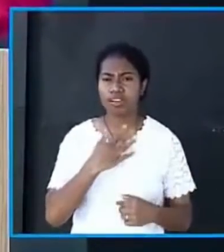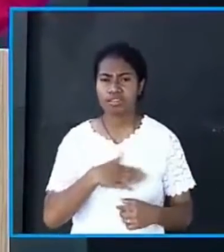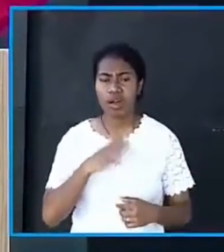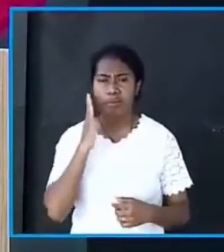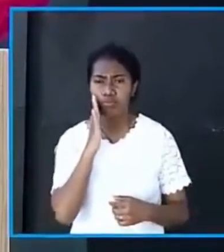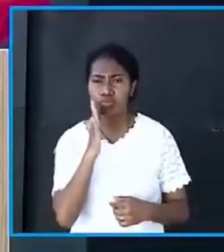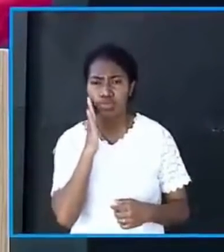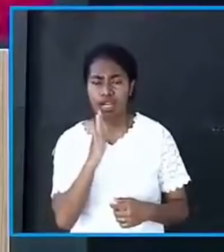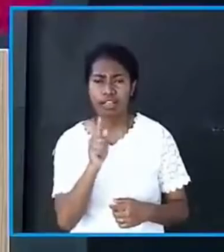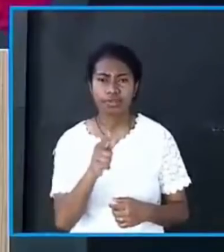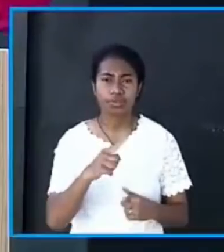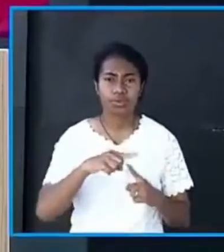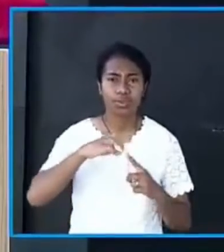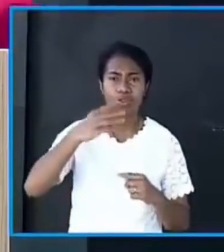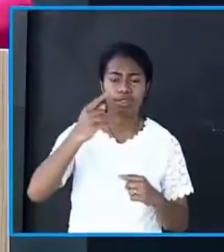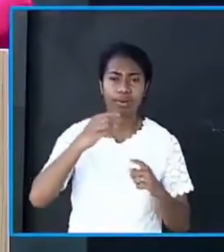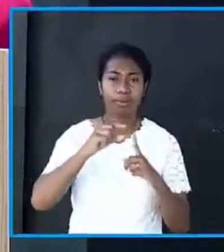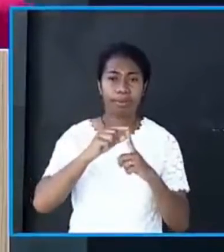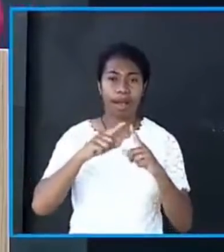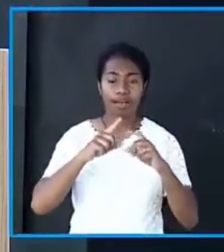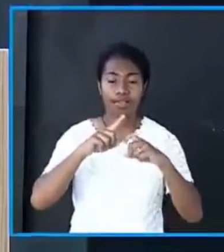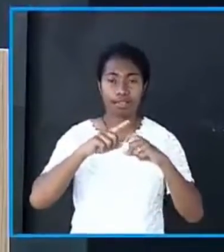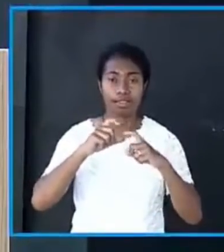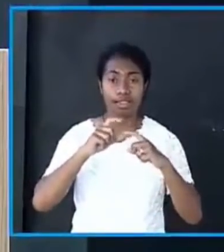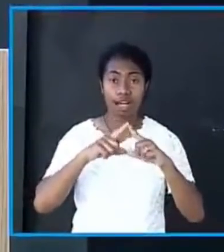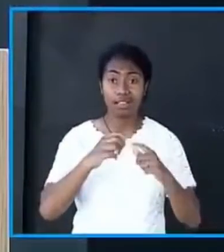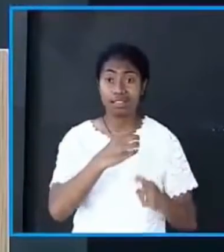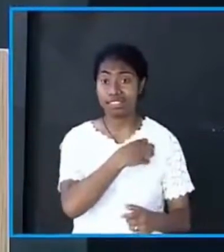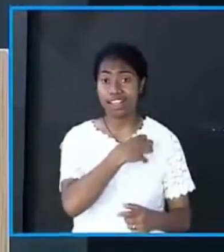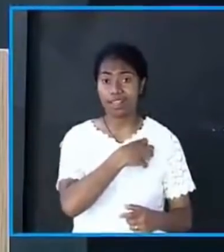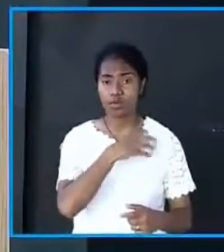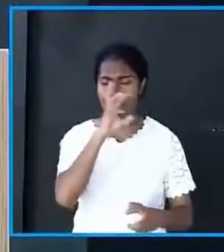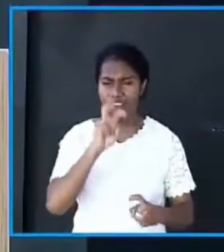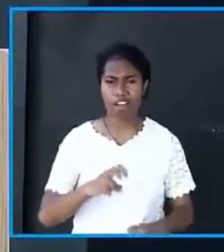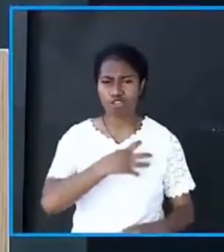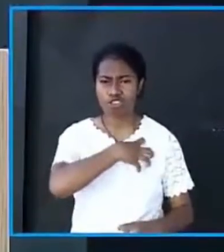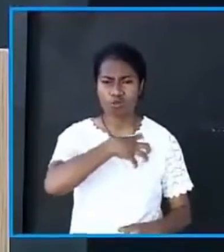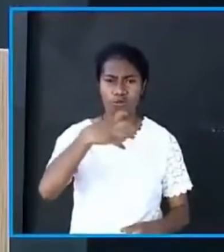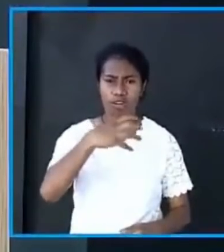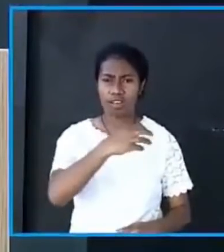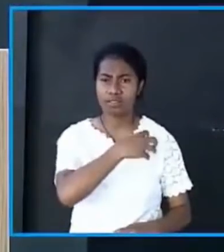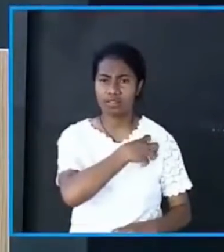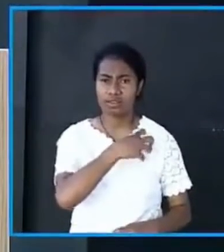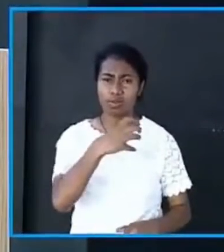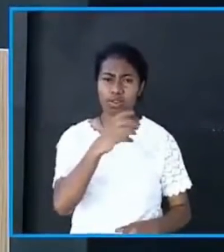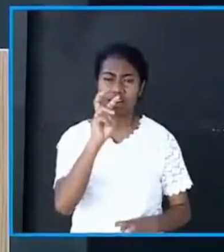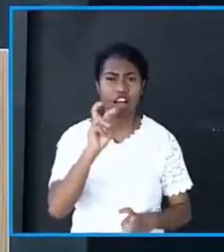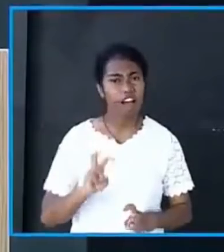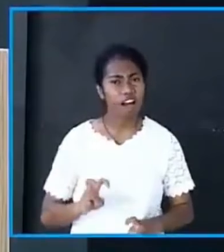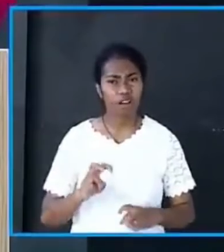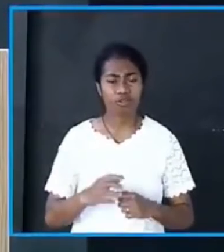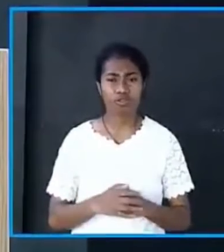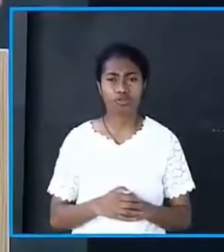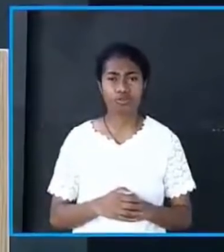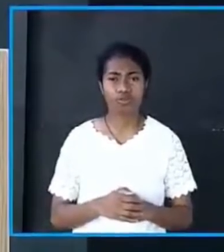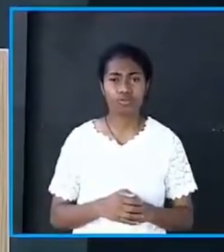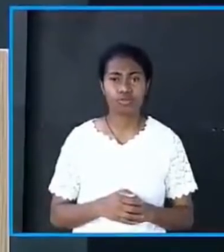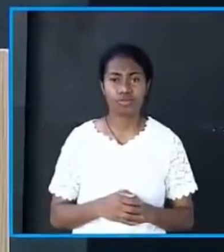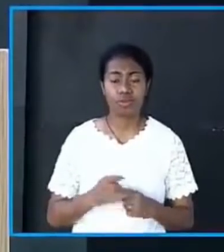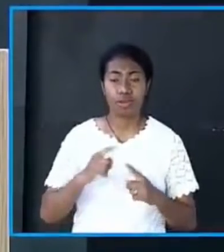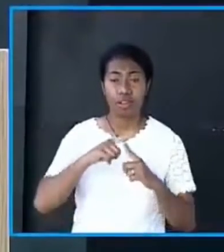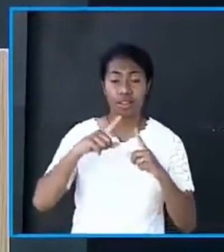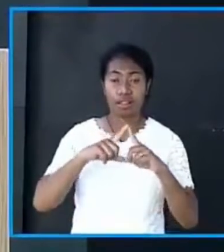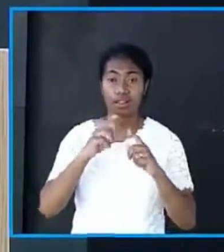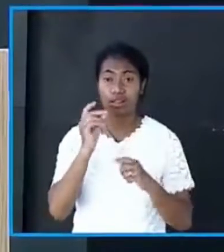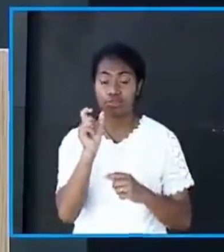terpaksa jantungnya itu harus dikeluarkan dari tubuh jantungnya itu dikeluarkan dari tubuh lalu ditaruh